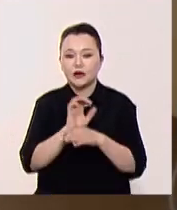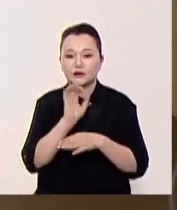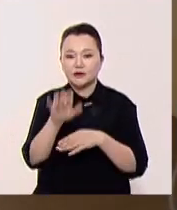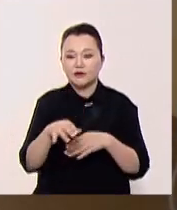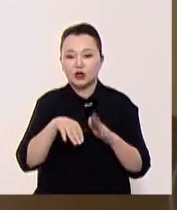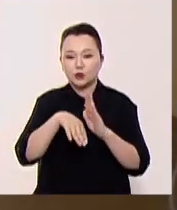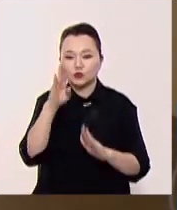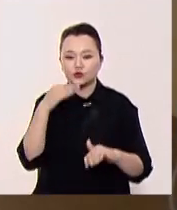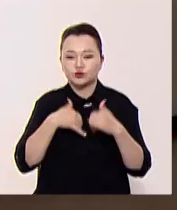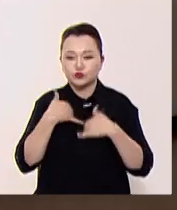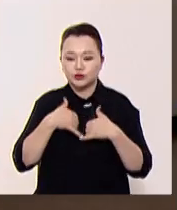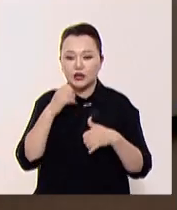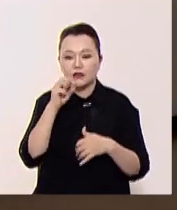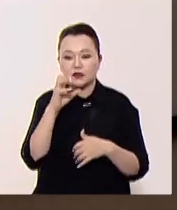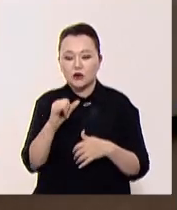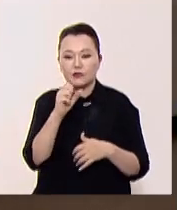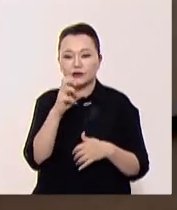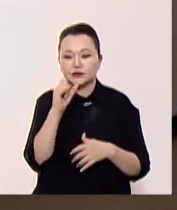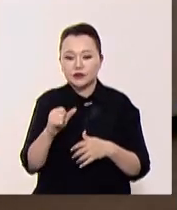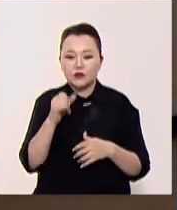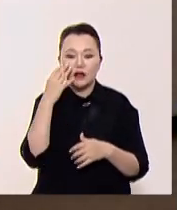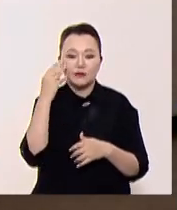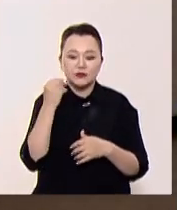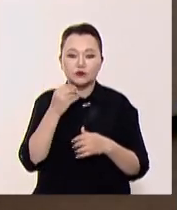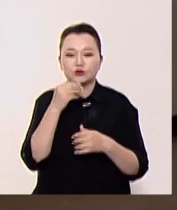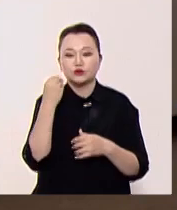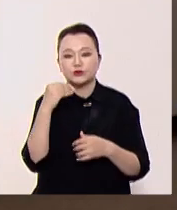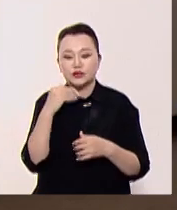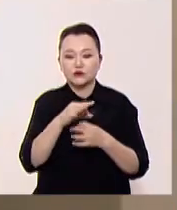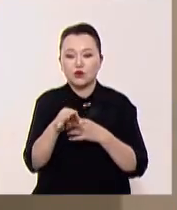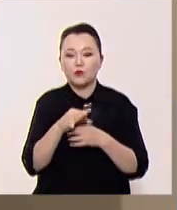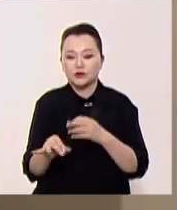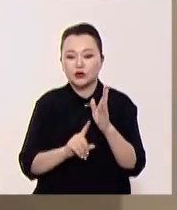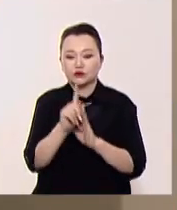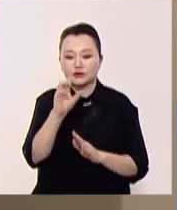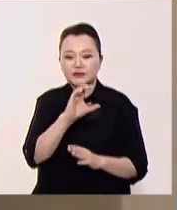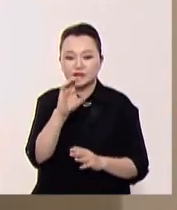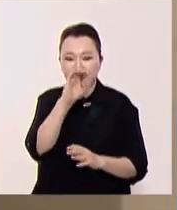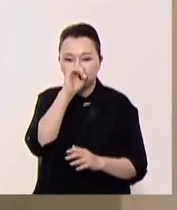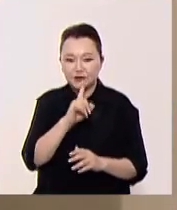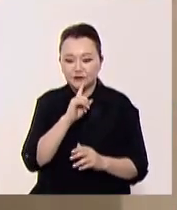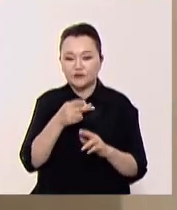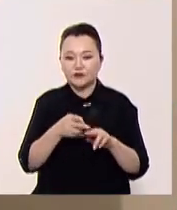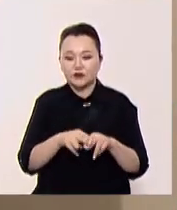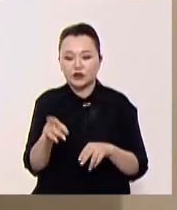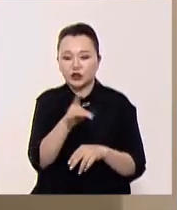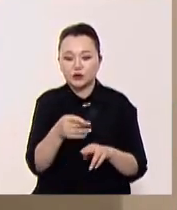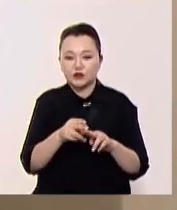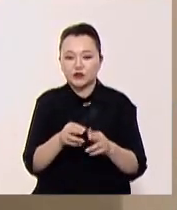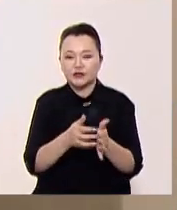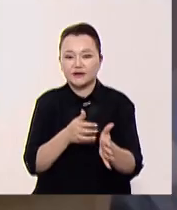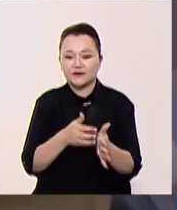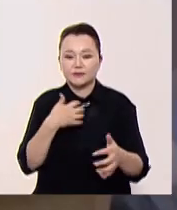Отправлять лучших учителей в Атыраускую, Мангыстаускую, Алматинскую и Туркестанскую области начнут с сентября. Именно в этих регионах сейчас